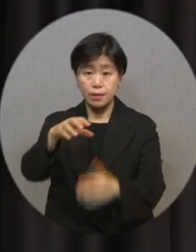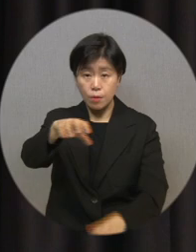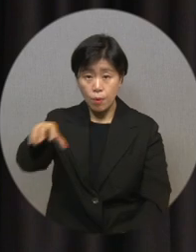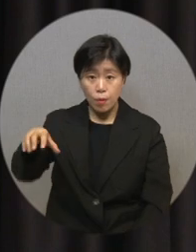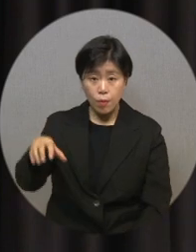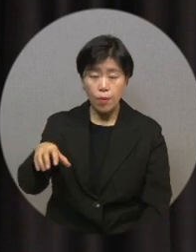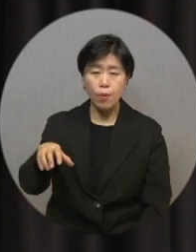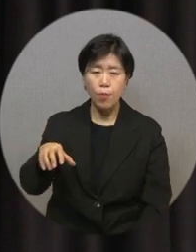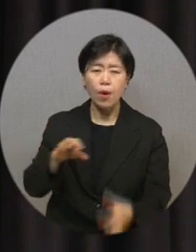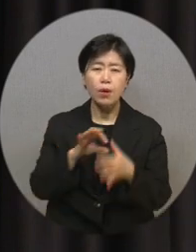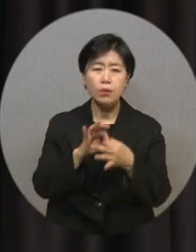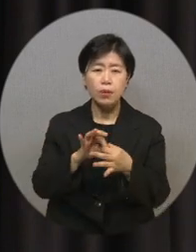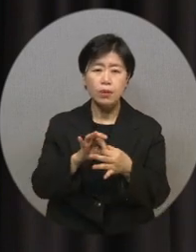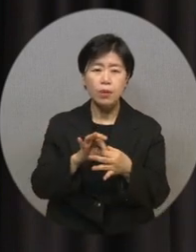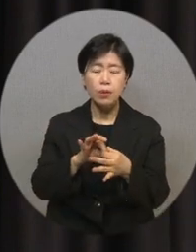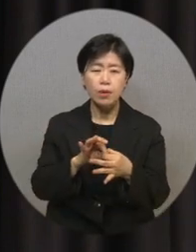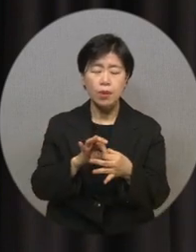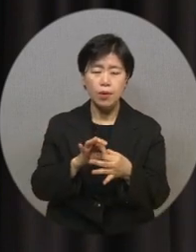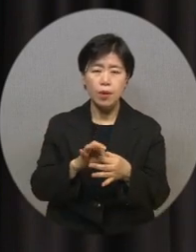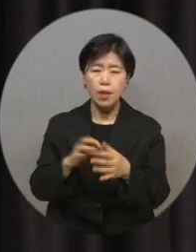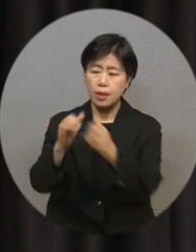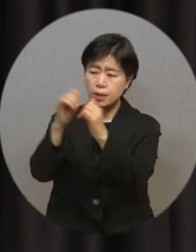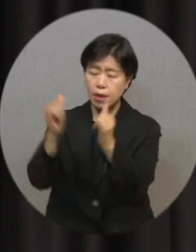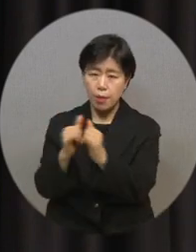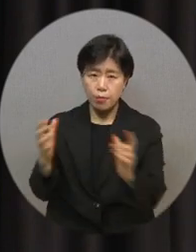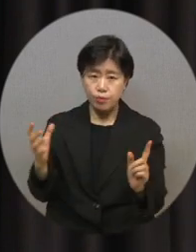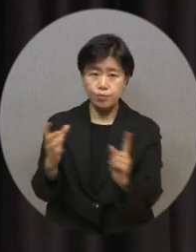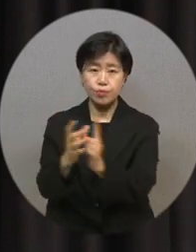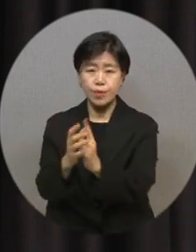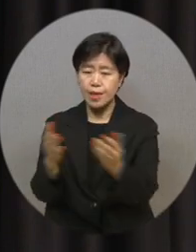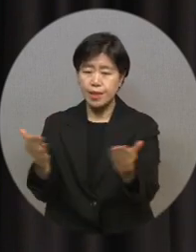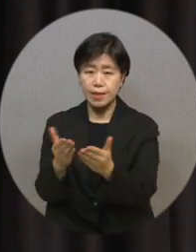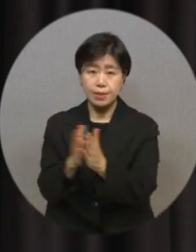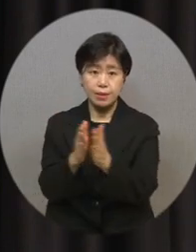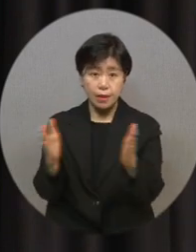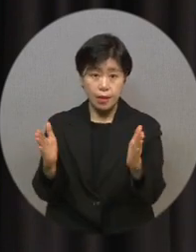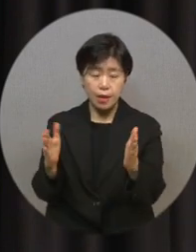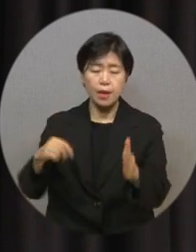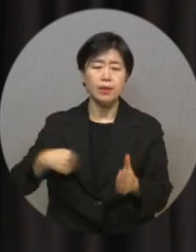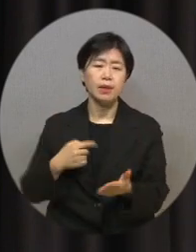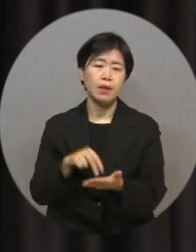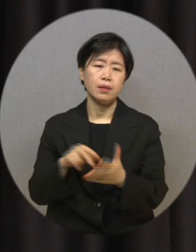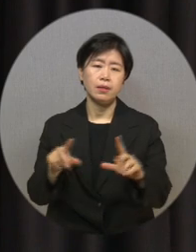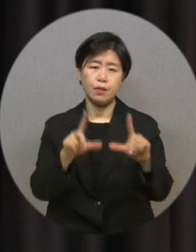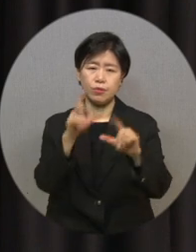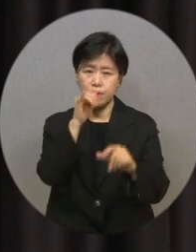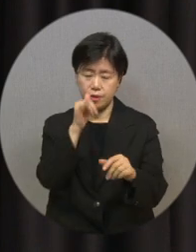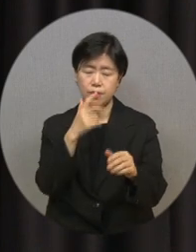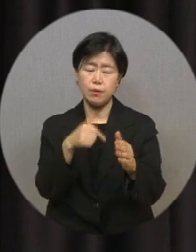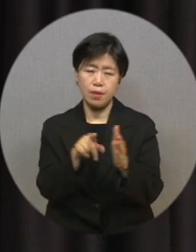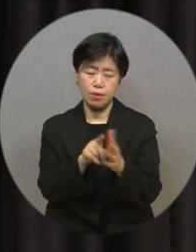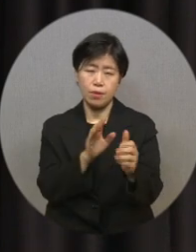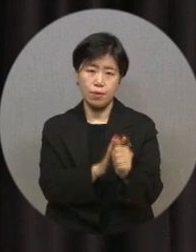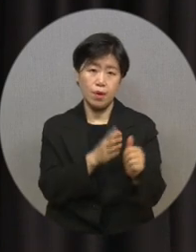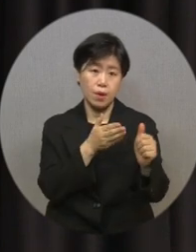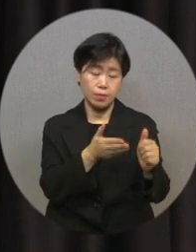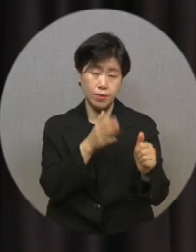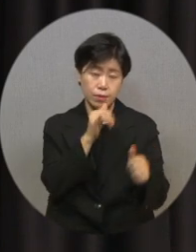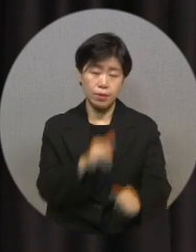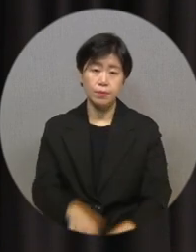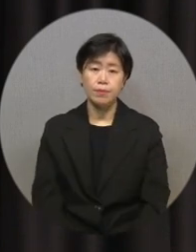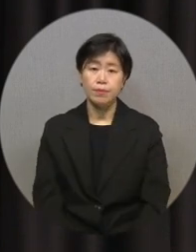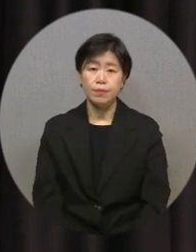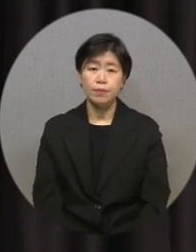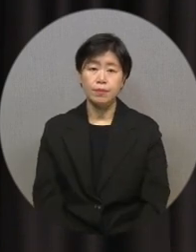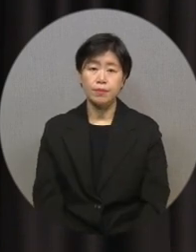조금 더 자립을 할 수 있는 그런 자리들을 좀 만들기 위해서 노력을 할 거고요 그 중에 하나가 저희 우선 구매 특별법에